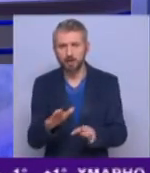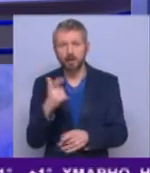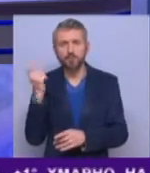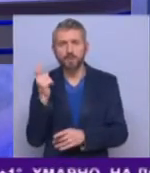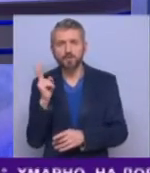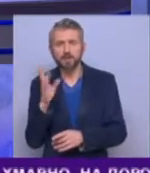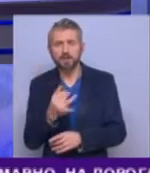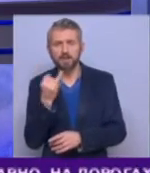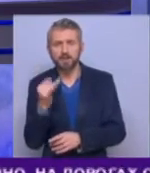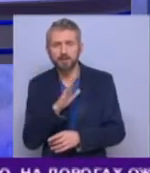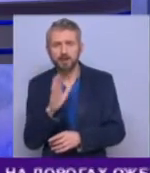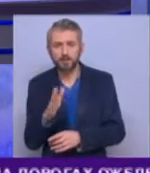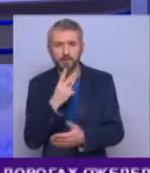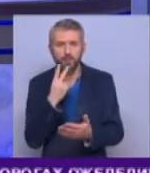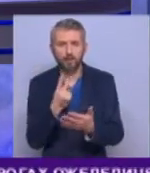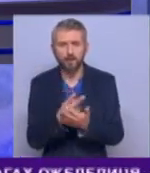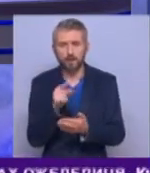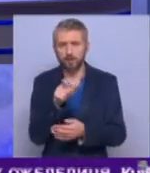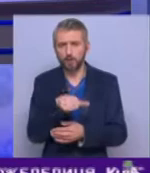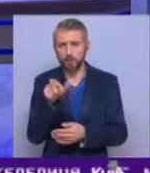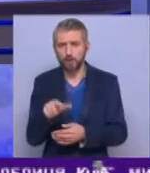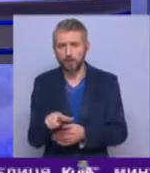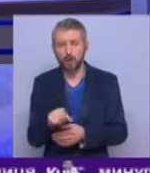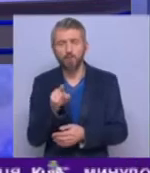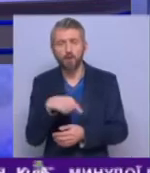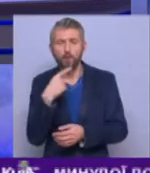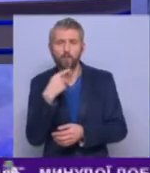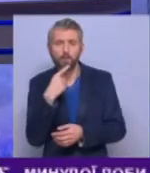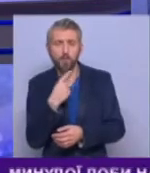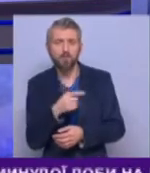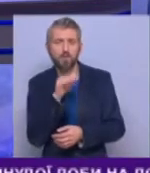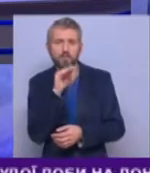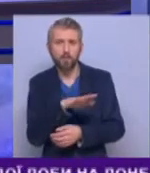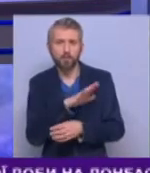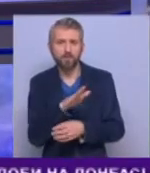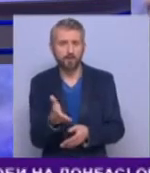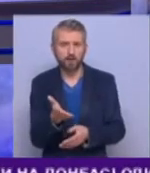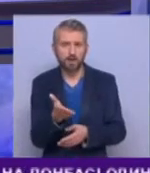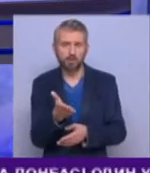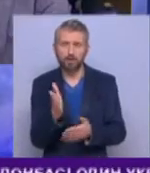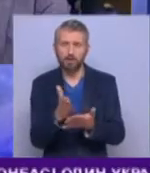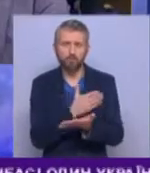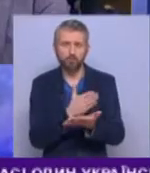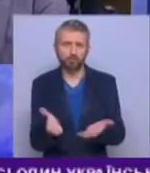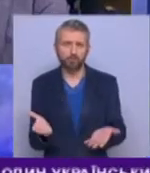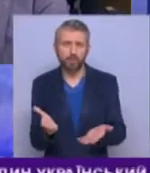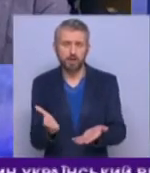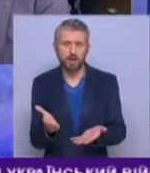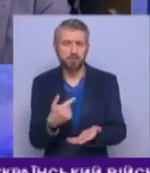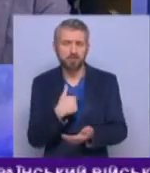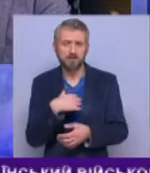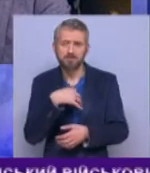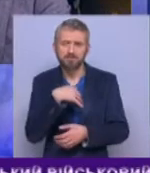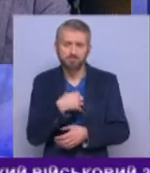власники квартир не зацікавлені показати цих людей. А ви говорите непрофесіонально, абсолютно. І мені гірко